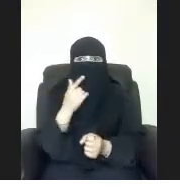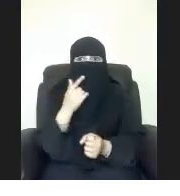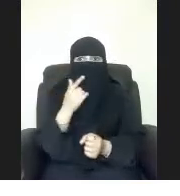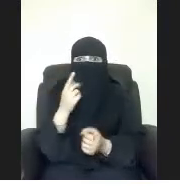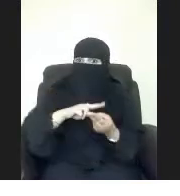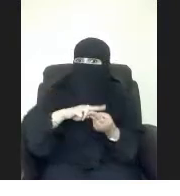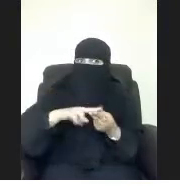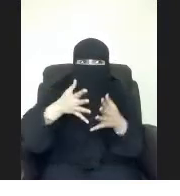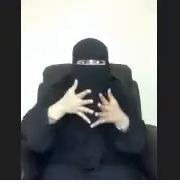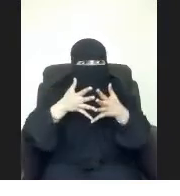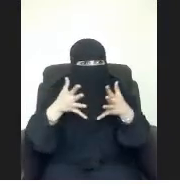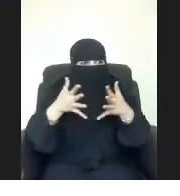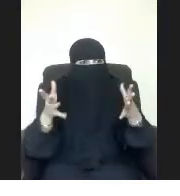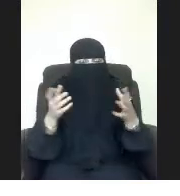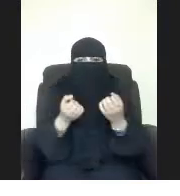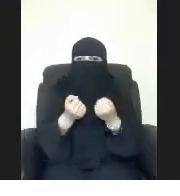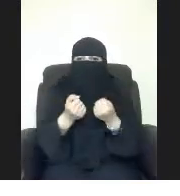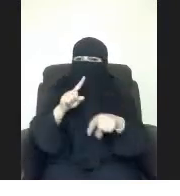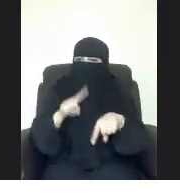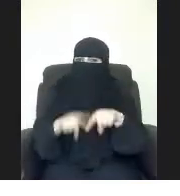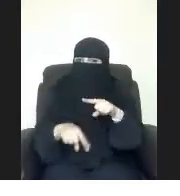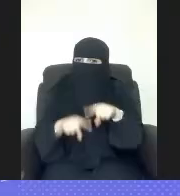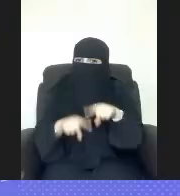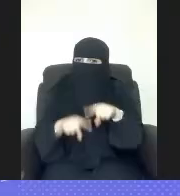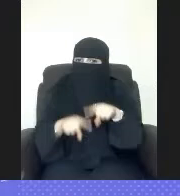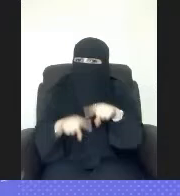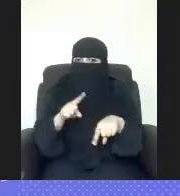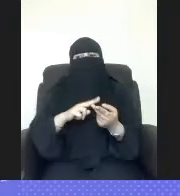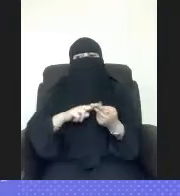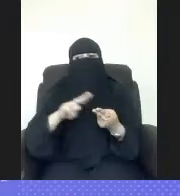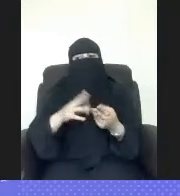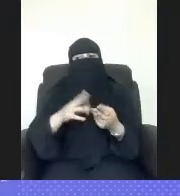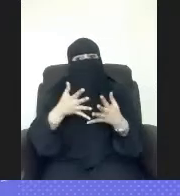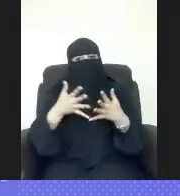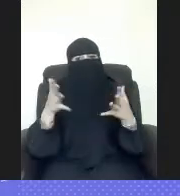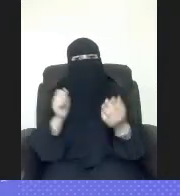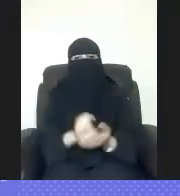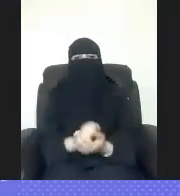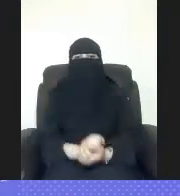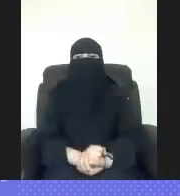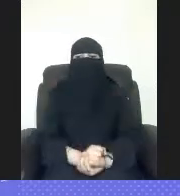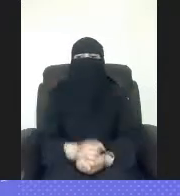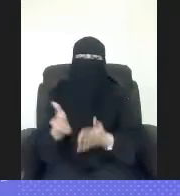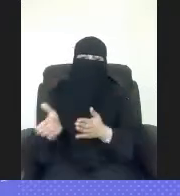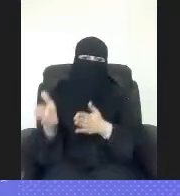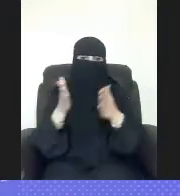هذه المعوقات. الآن ننتقل إلى موضوع